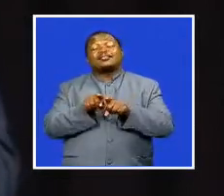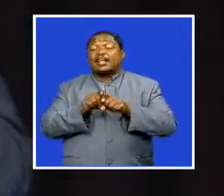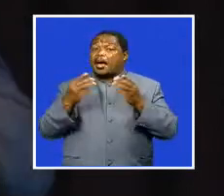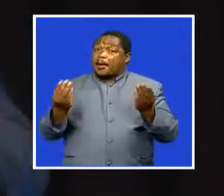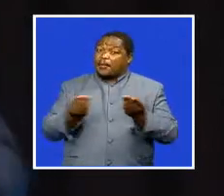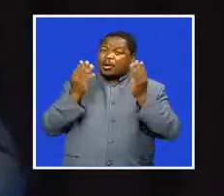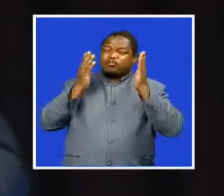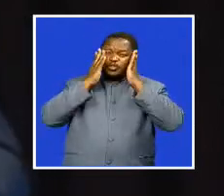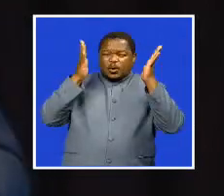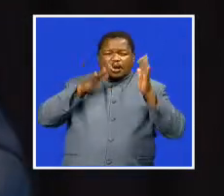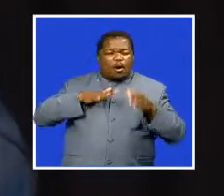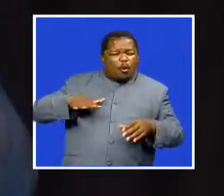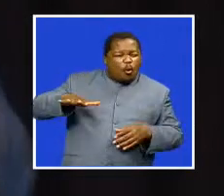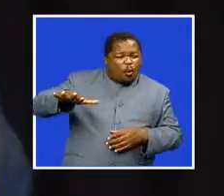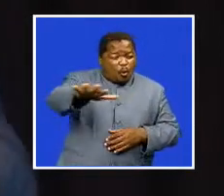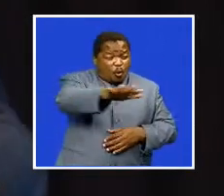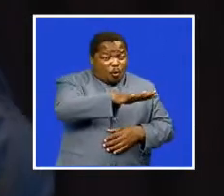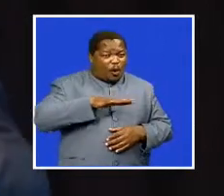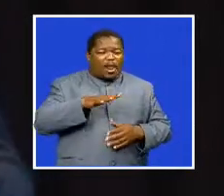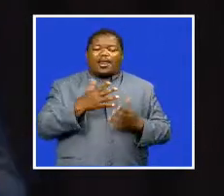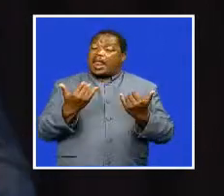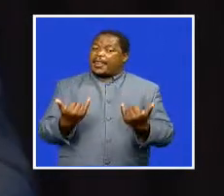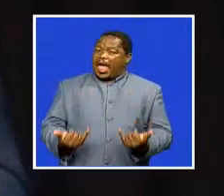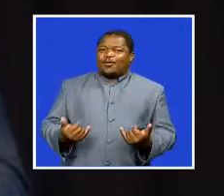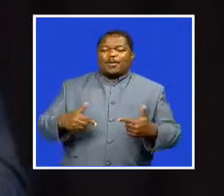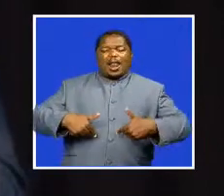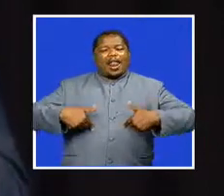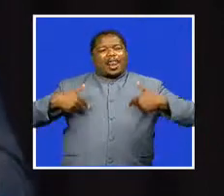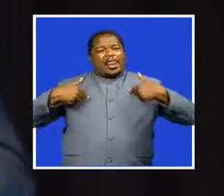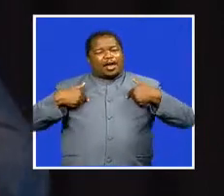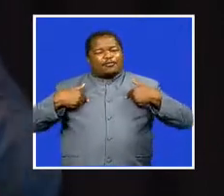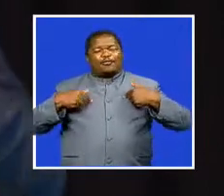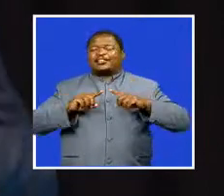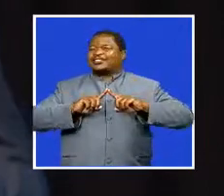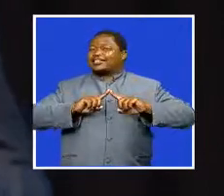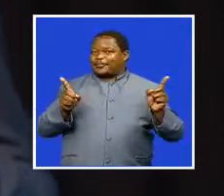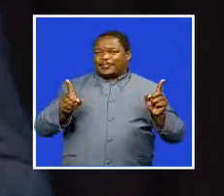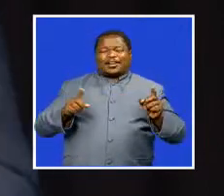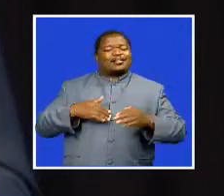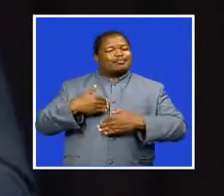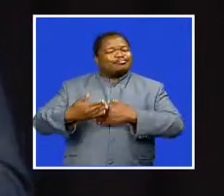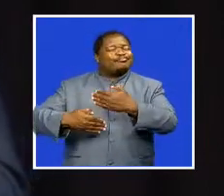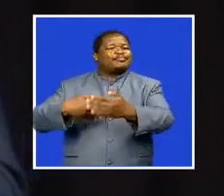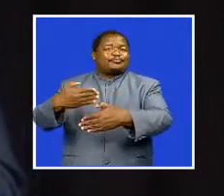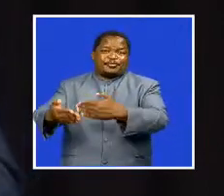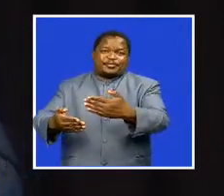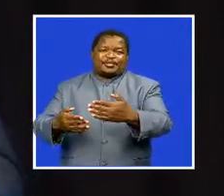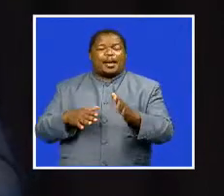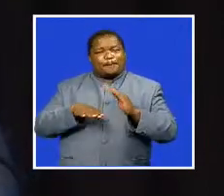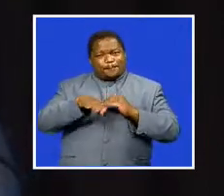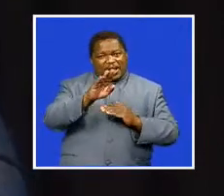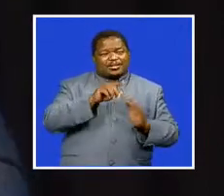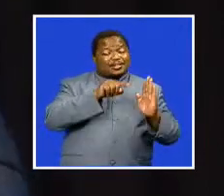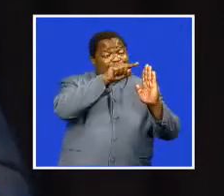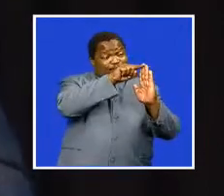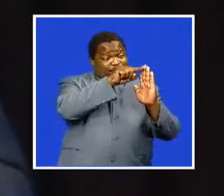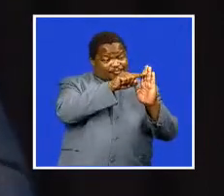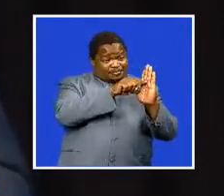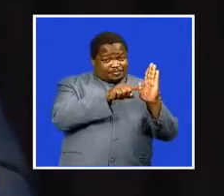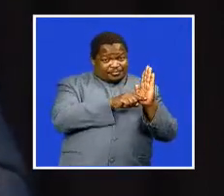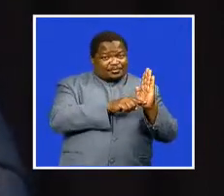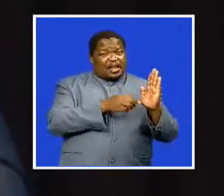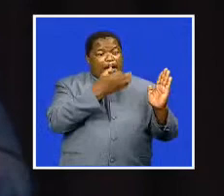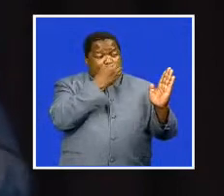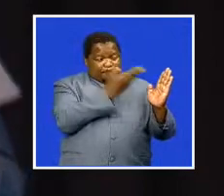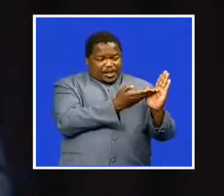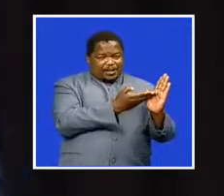uphila ngalokwehlukile lilandzele yonke lemigomo lihloniphe yonke lemigomo lebekiwe bekunene kona kutaba